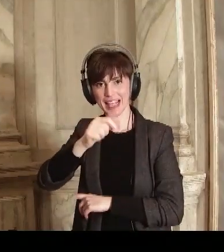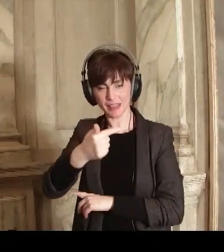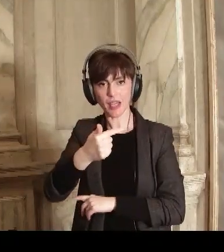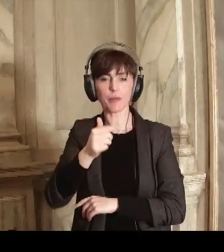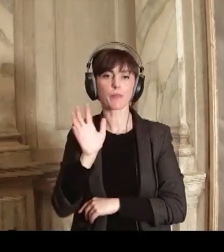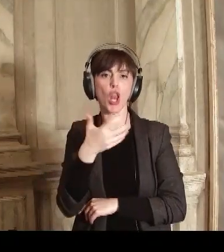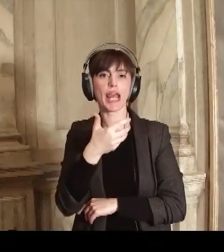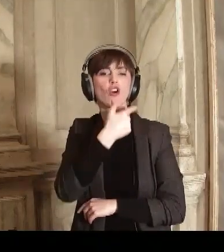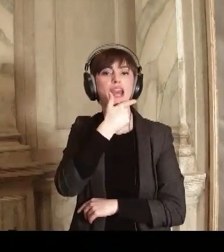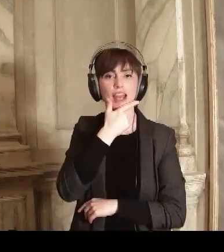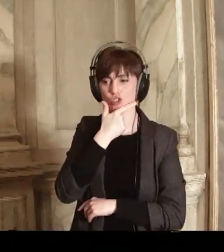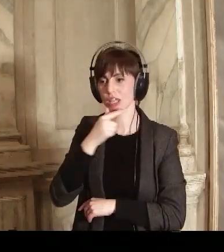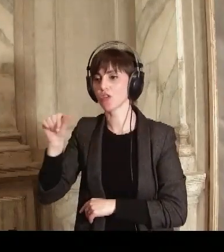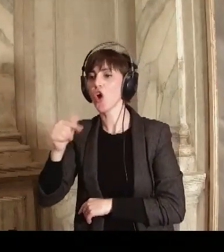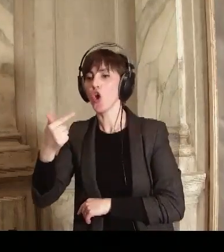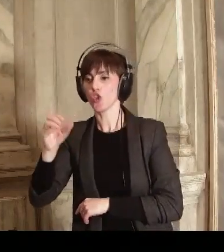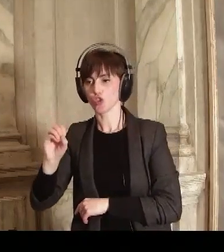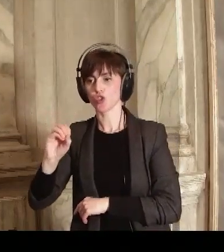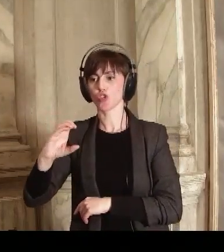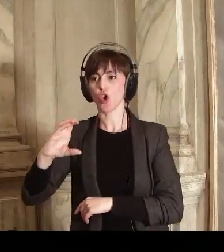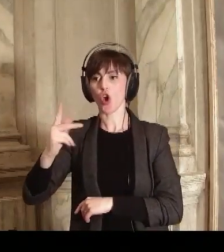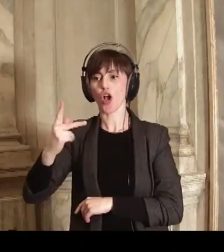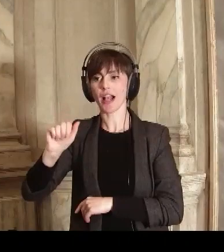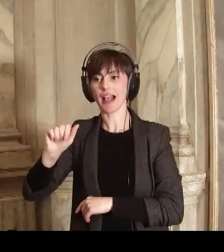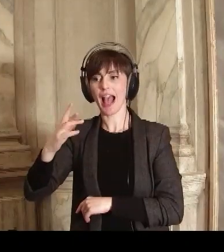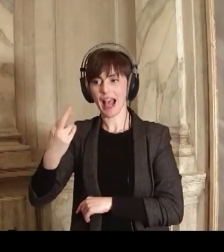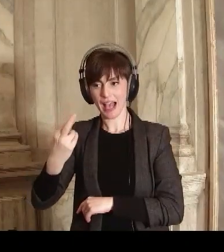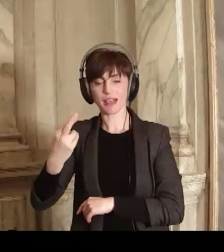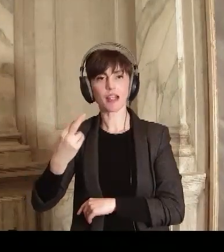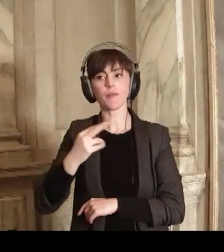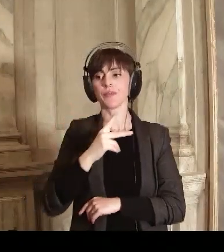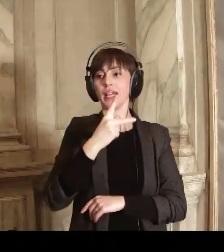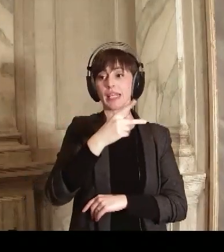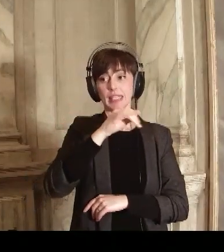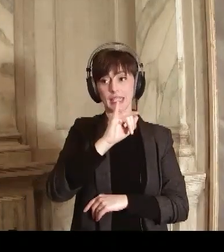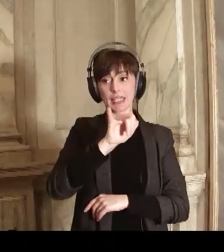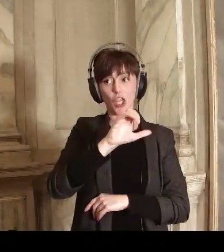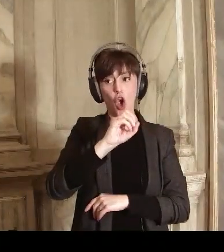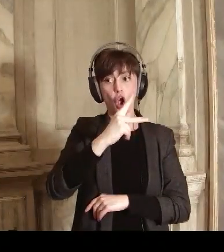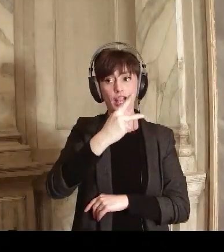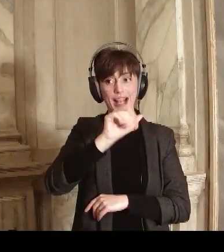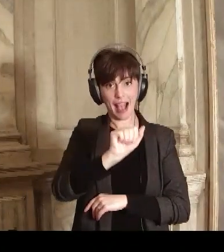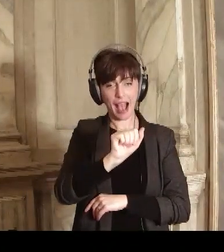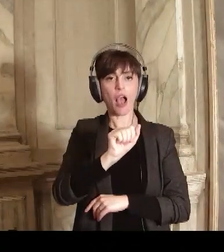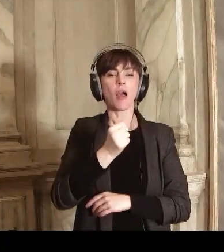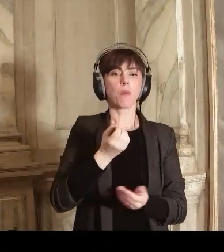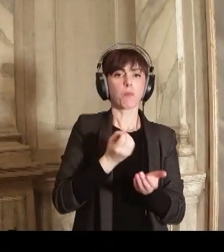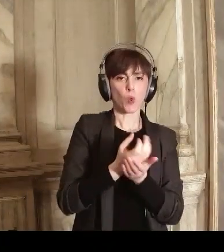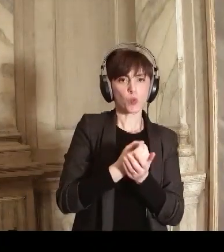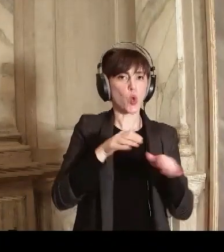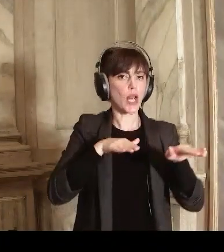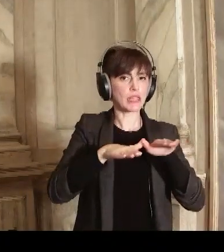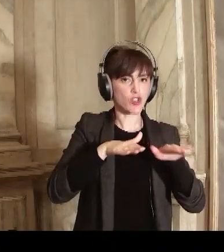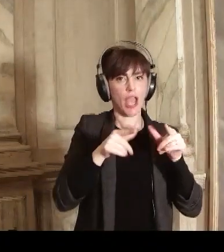artistico del Festival Ars Electronica Linz, Kyoka, producer, DJ e compositrice